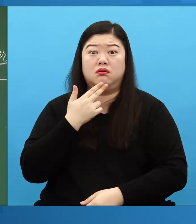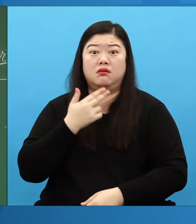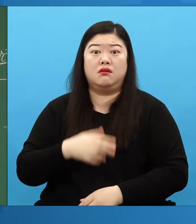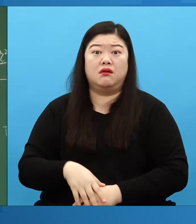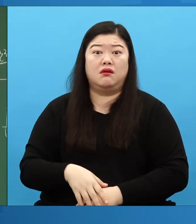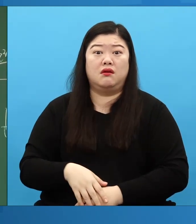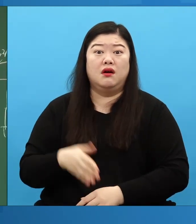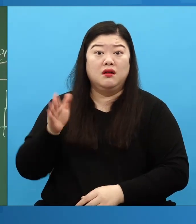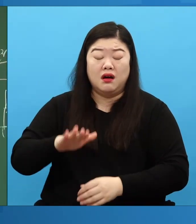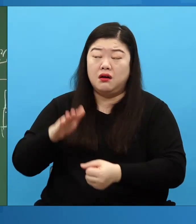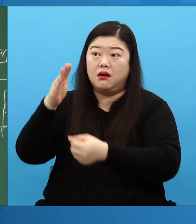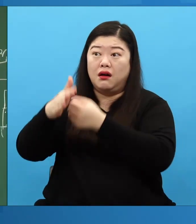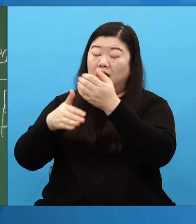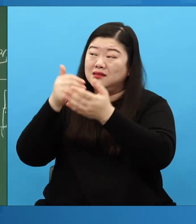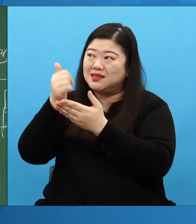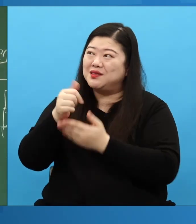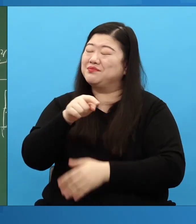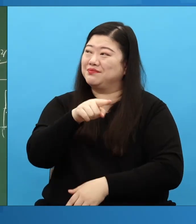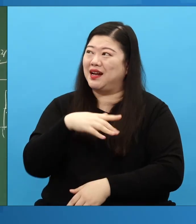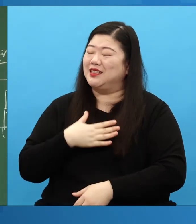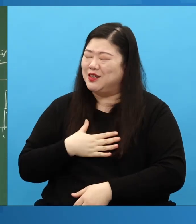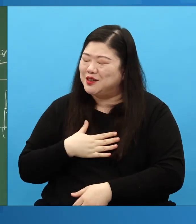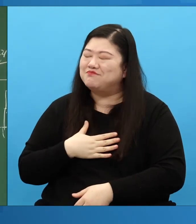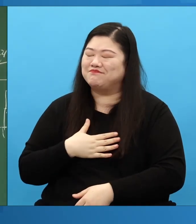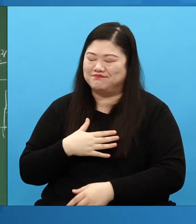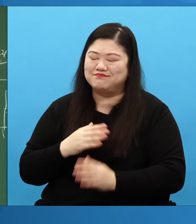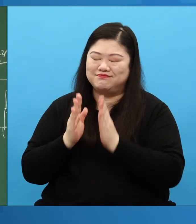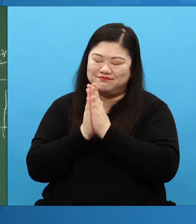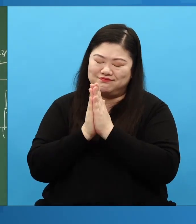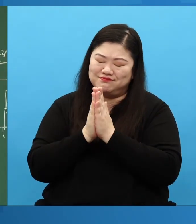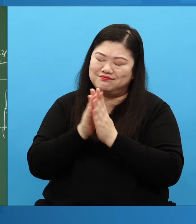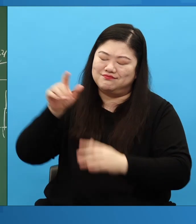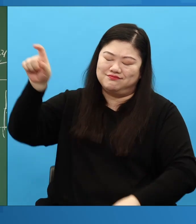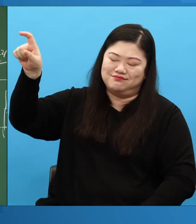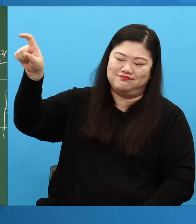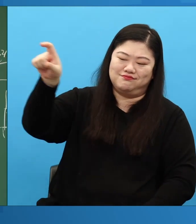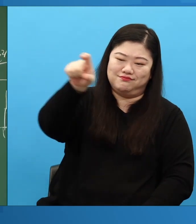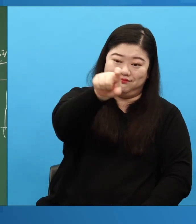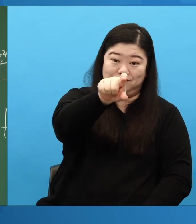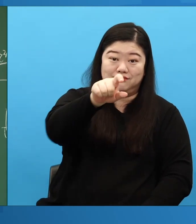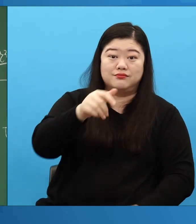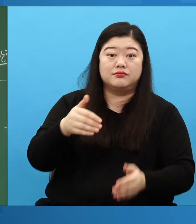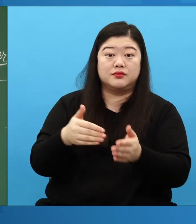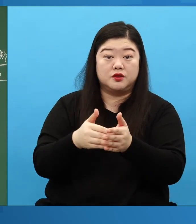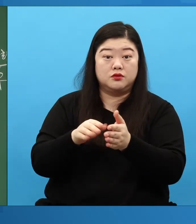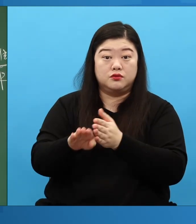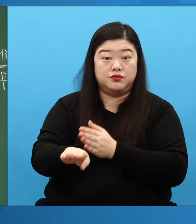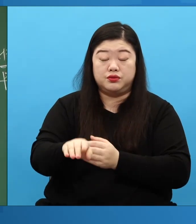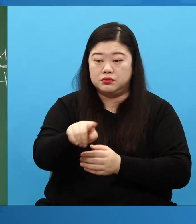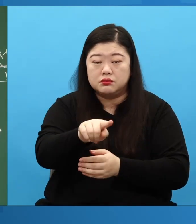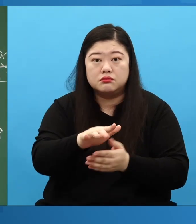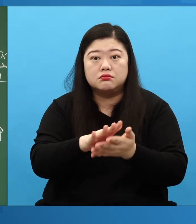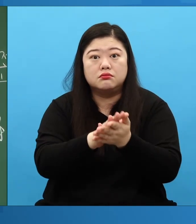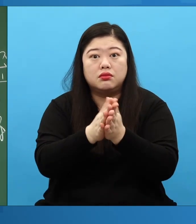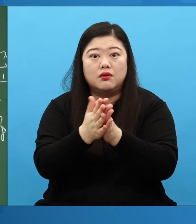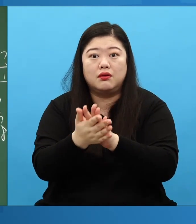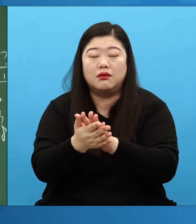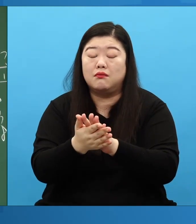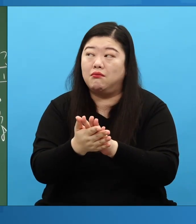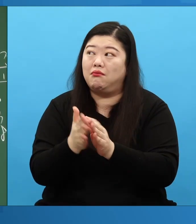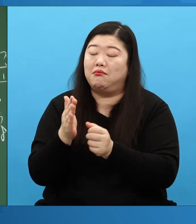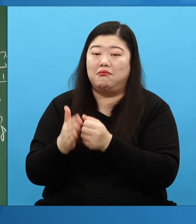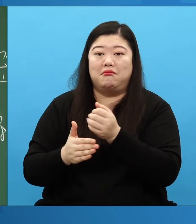그 역사는 이 기도한 거죠. I prayed the 393 prayer upon them for God to work upon this person. 사실은